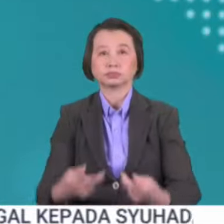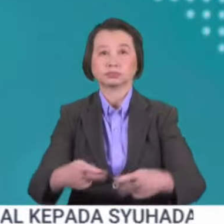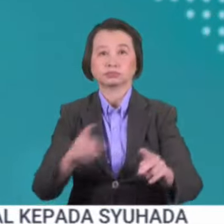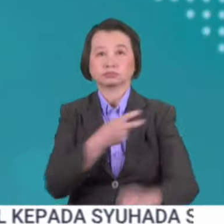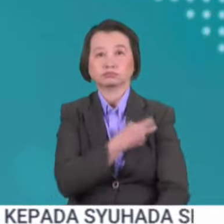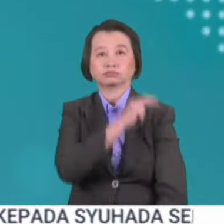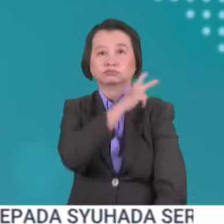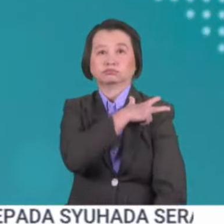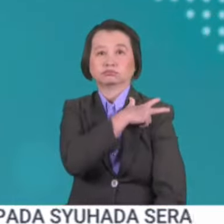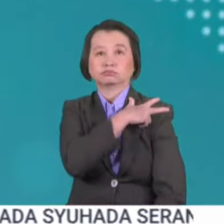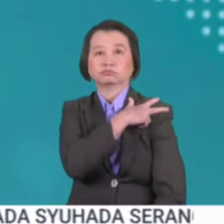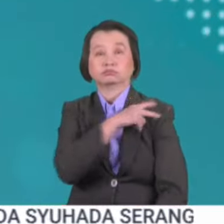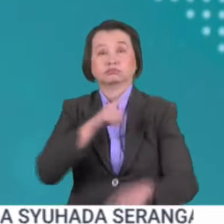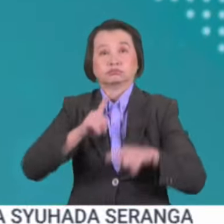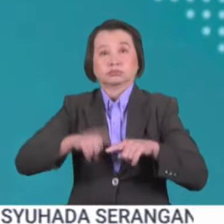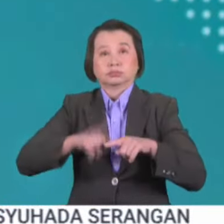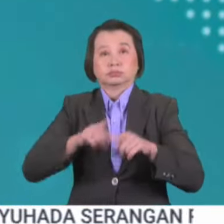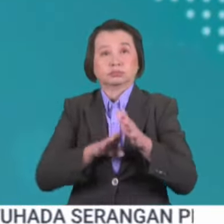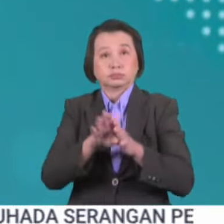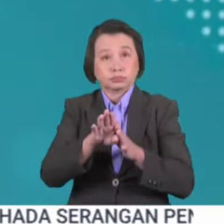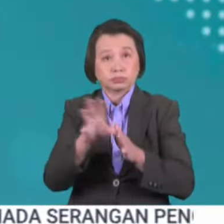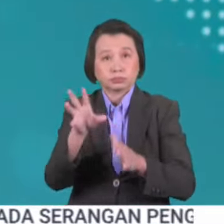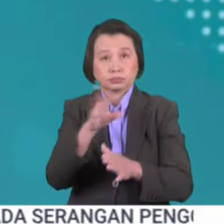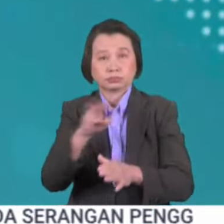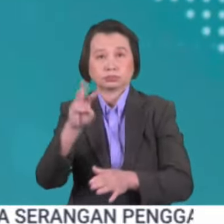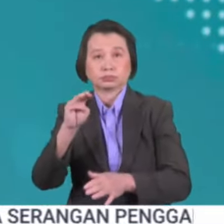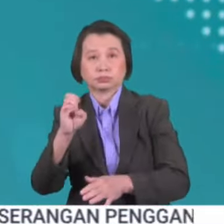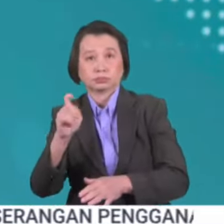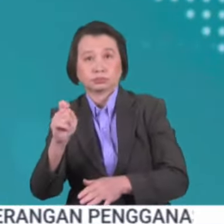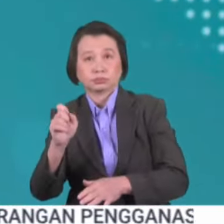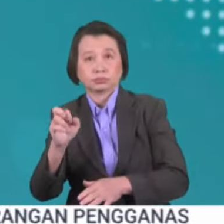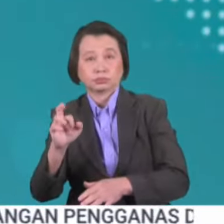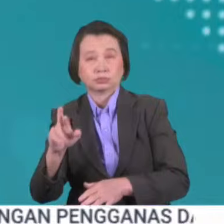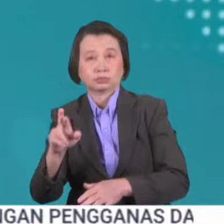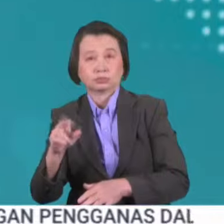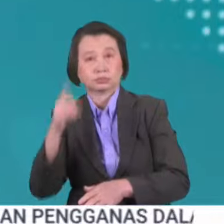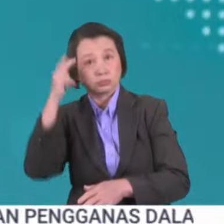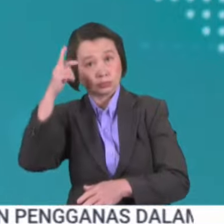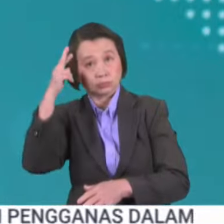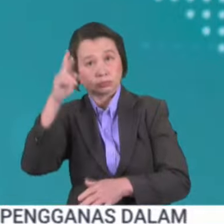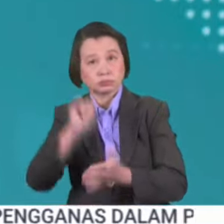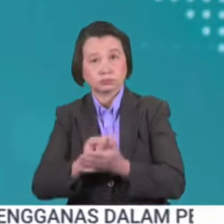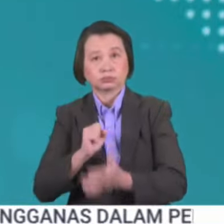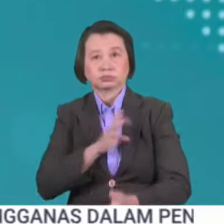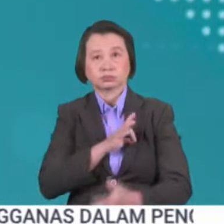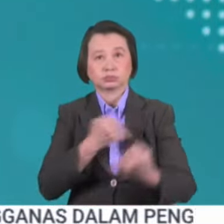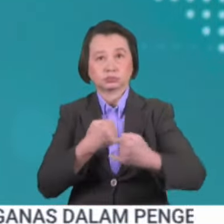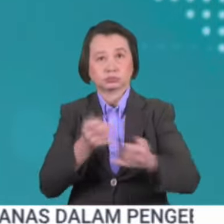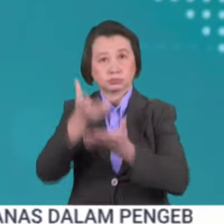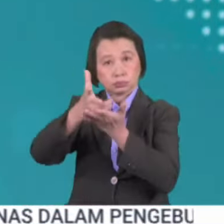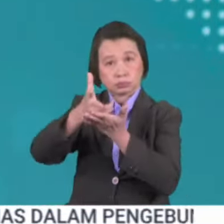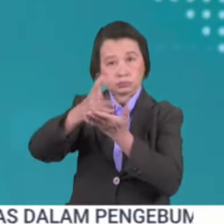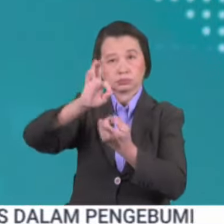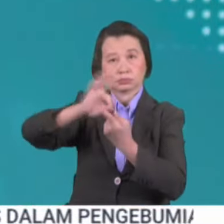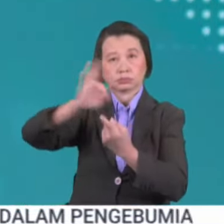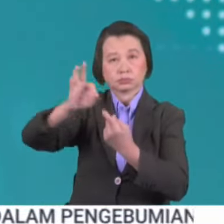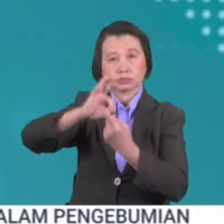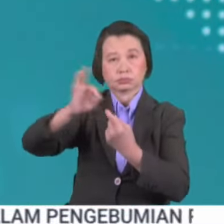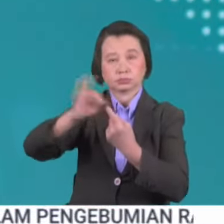peluang kenaikan pangkat berasaskan prestasi dan meritokrasi akan faktor antara faktor kakitangan Jabatan Penyiaran Pulau